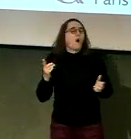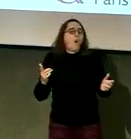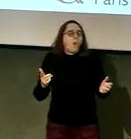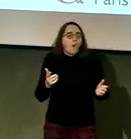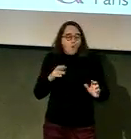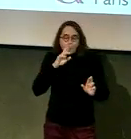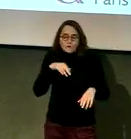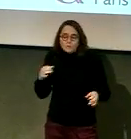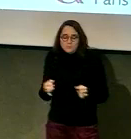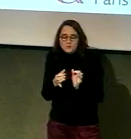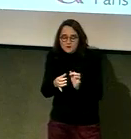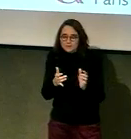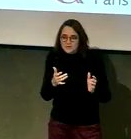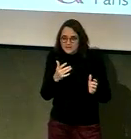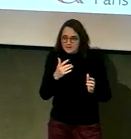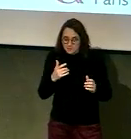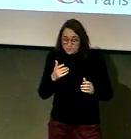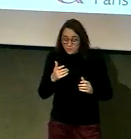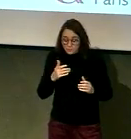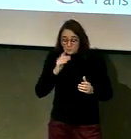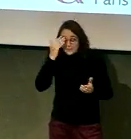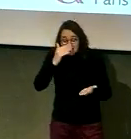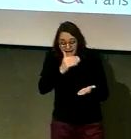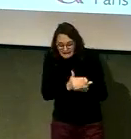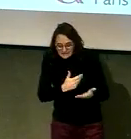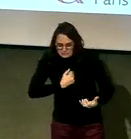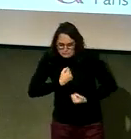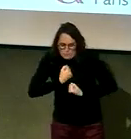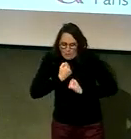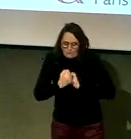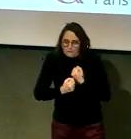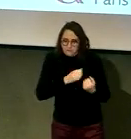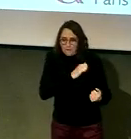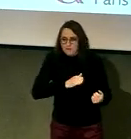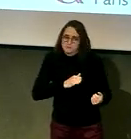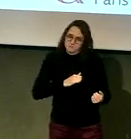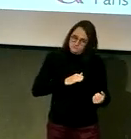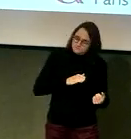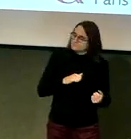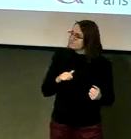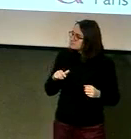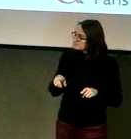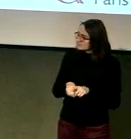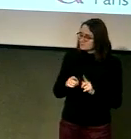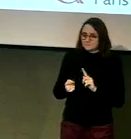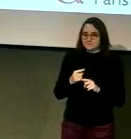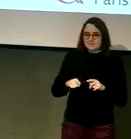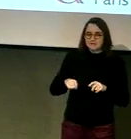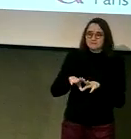cette idée qu'on va souffrir. Arrêter, oui, c'est synonyme de souffrance. Mais l'entourage, il doit être